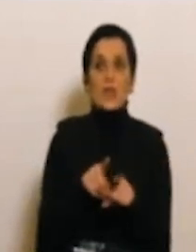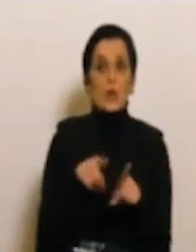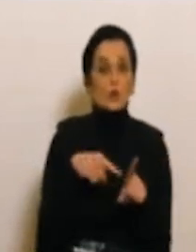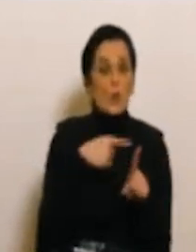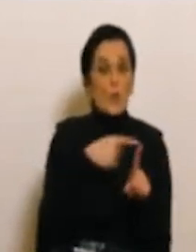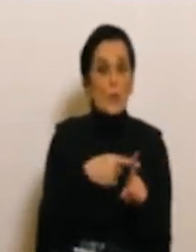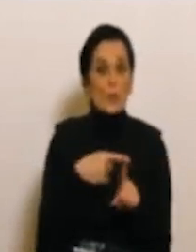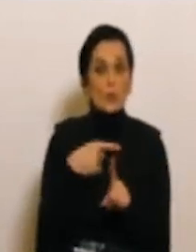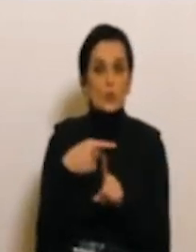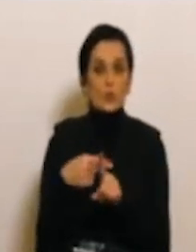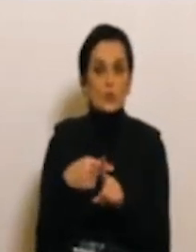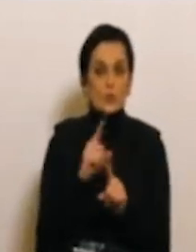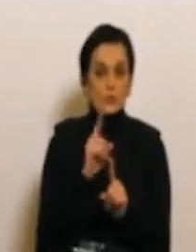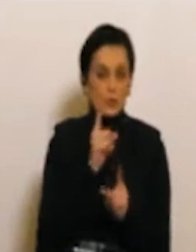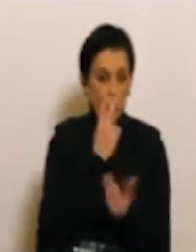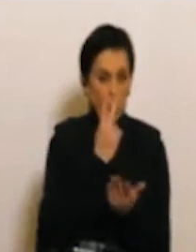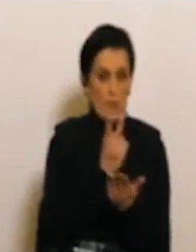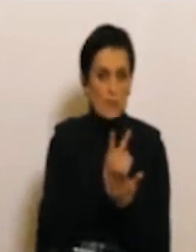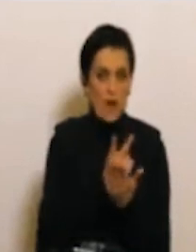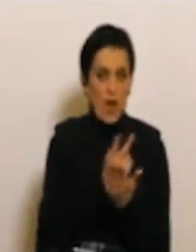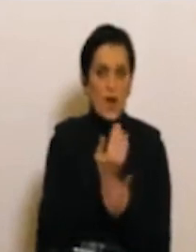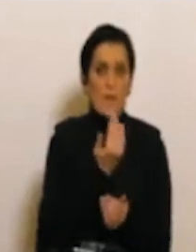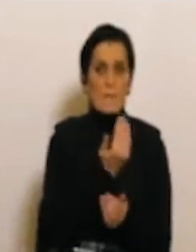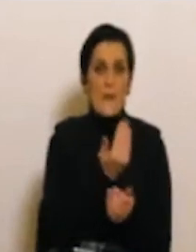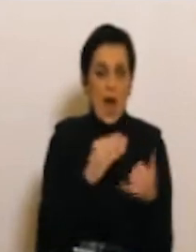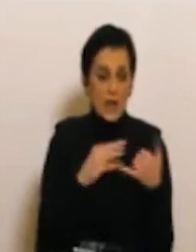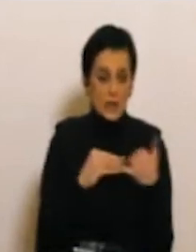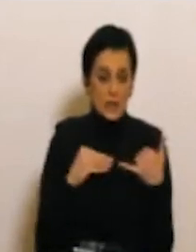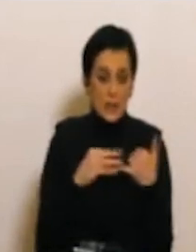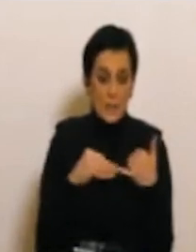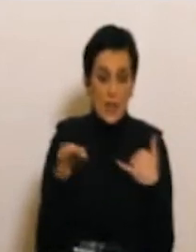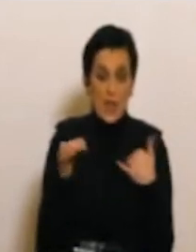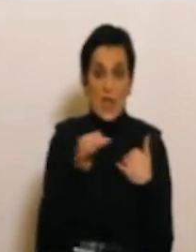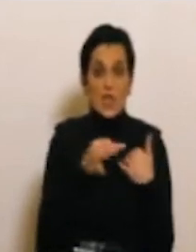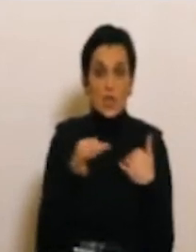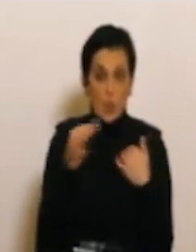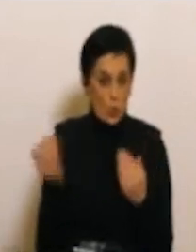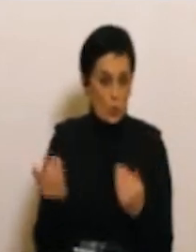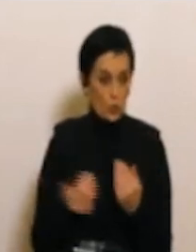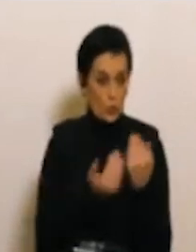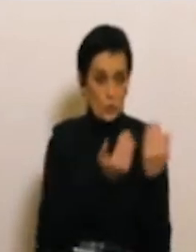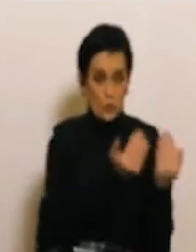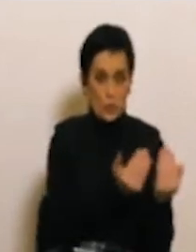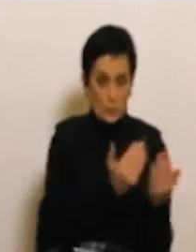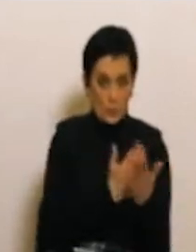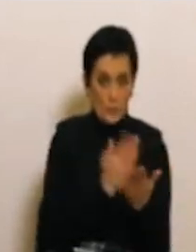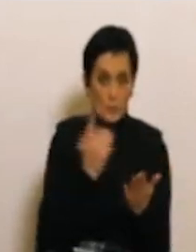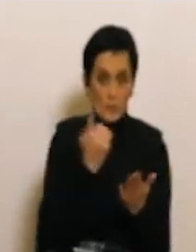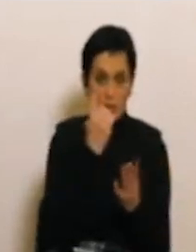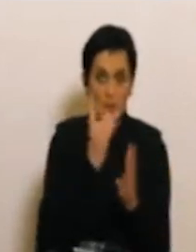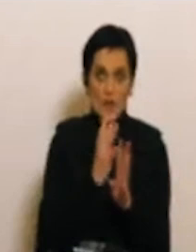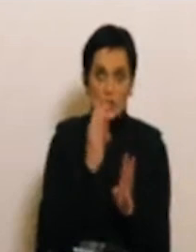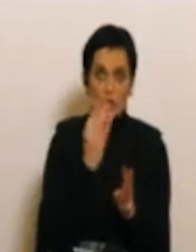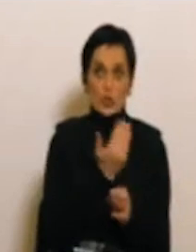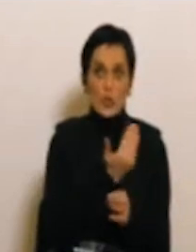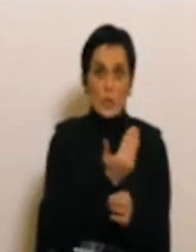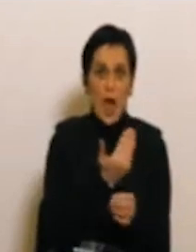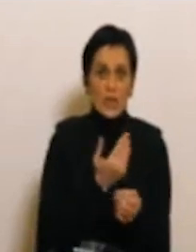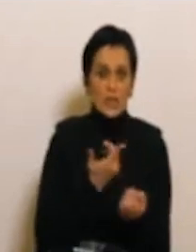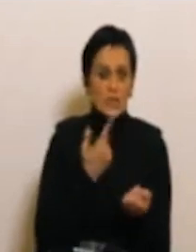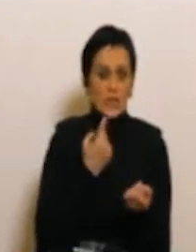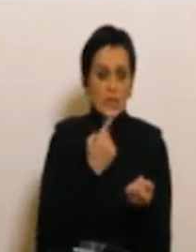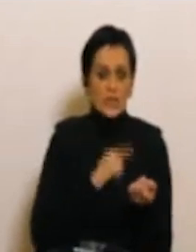პლიუსებს, ვერ ვანახებთ, რომელიც უშუალოდ მათ მიწაზე, ხო, ის რეგიონი, ხო, იმ მოსახლეობის არის პირველ რიგში, ხო, მათი სისხლი და ოფლია ჩაღრული და